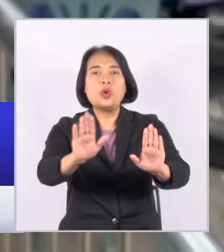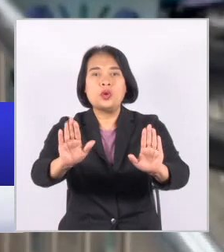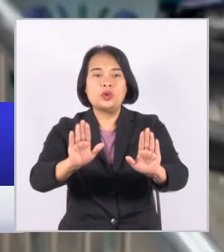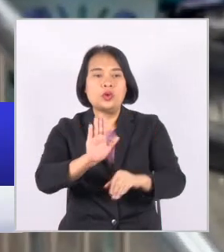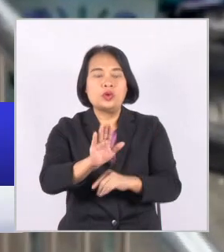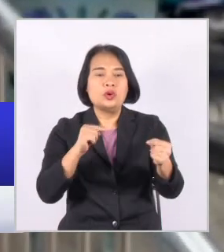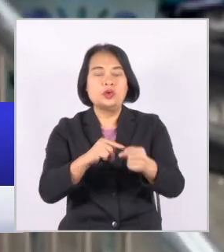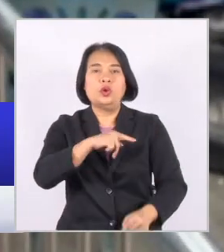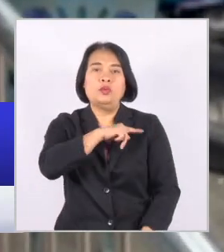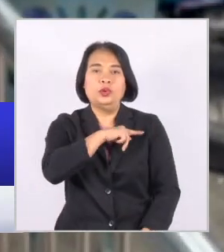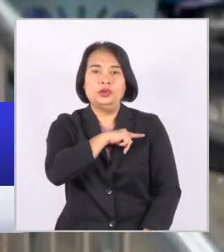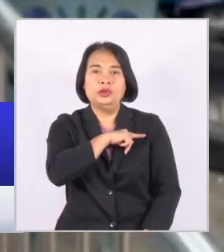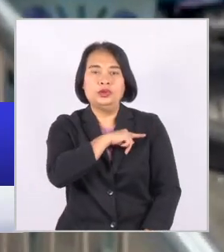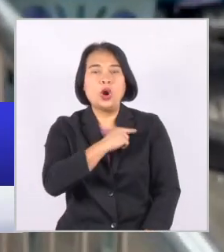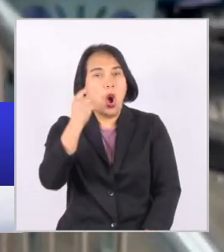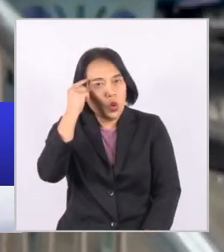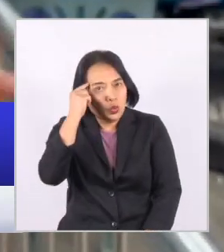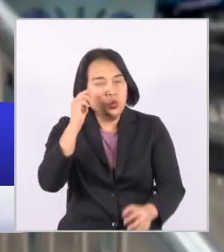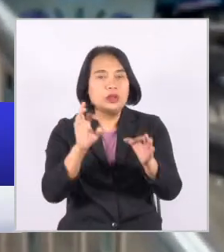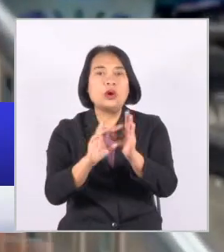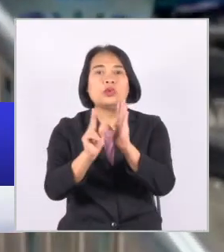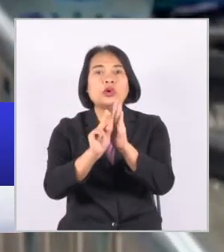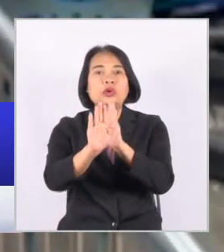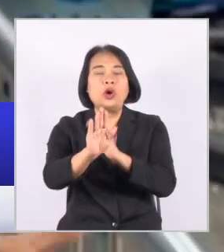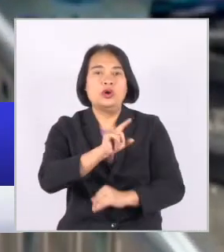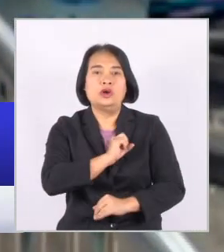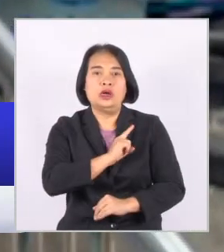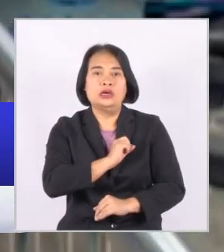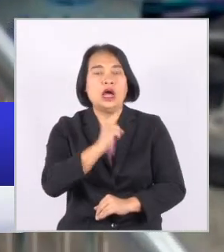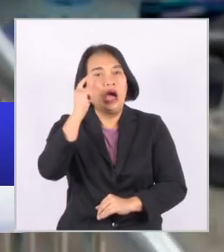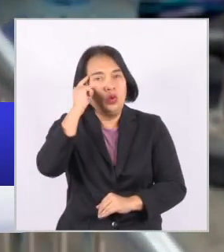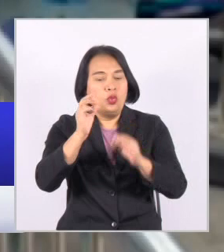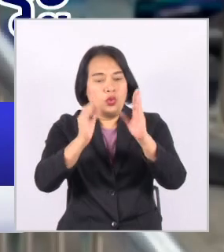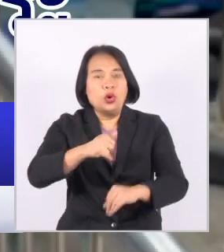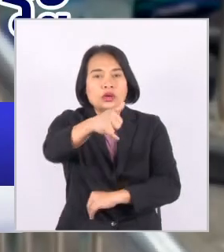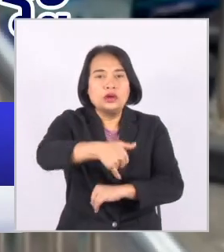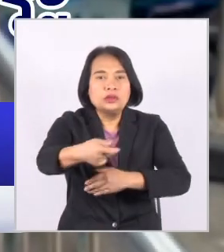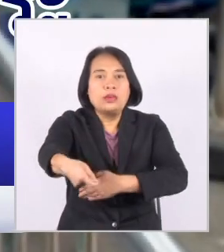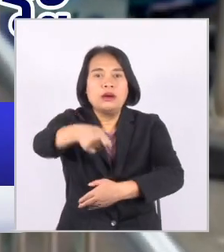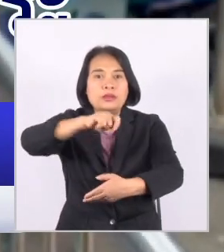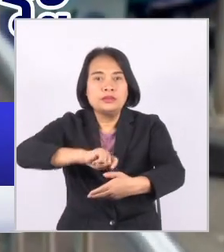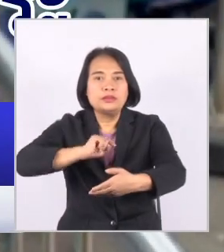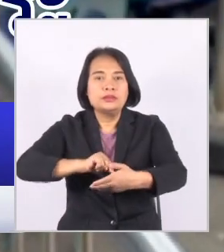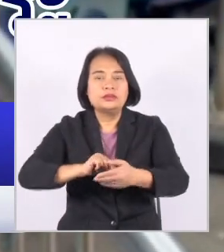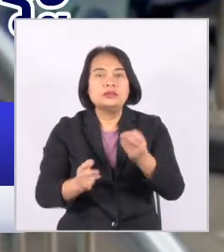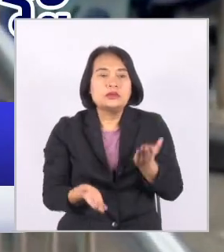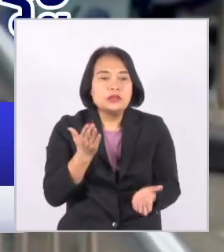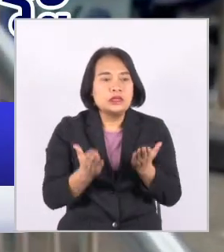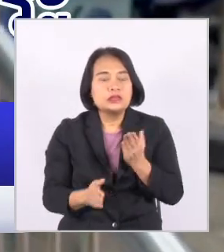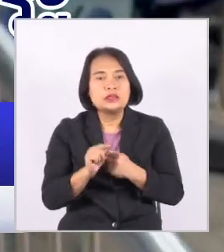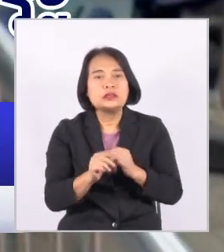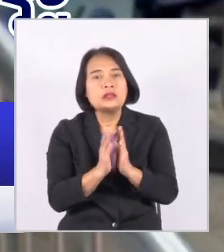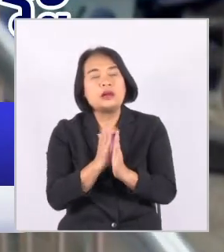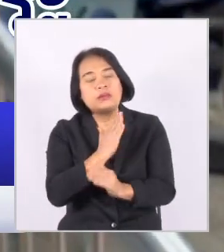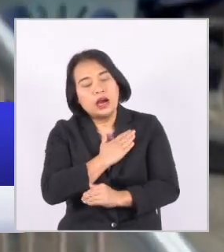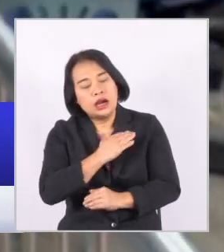ทธหนูก็รู้หลักศาสนาอยู่คือคนที่เขาจะมาใส่บาตรไม่ว่าเขาไม่ได้ศรัทธาในตัวเขาอาจจะไม่ได้ศ